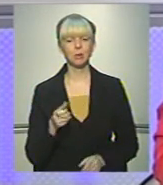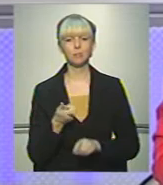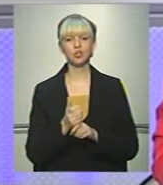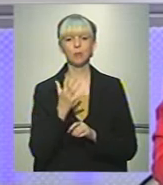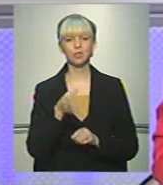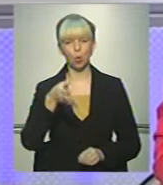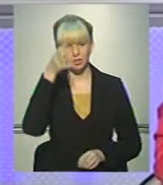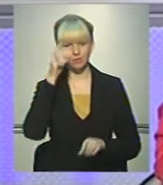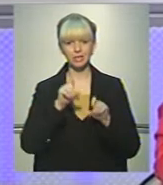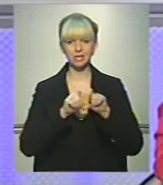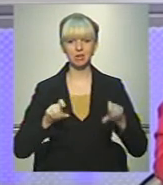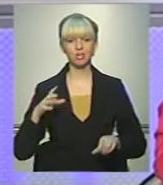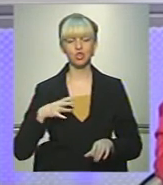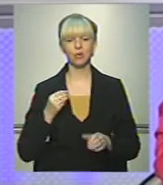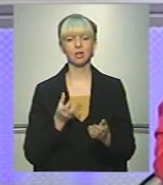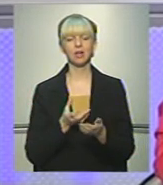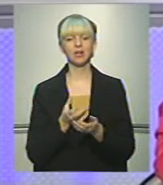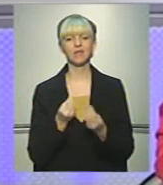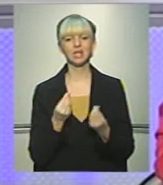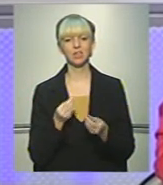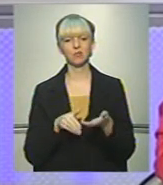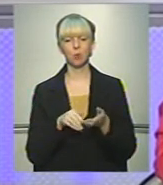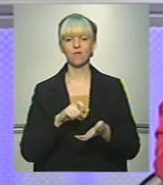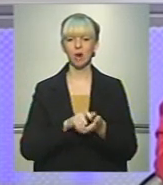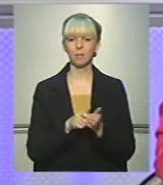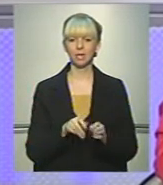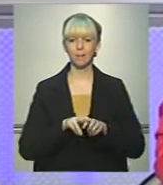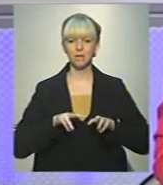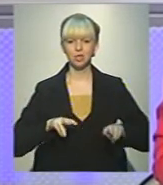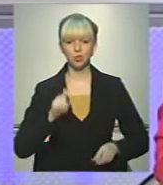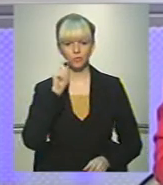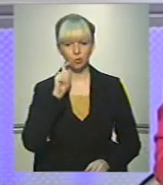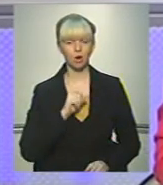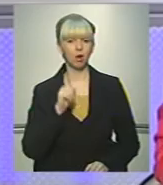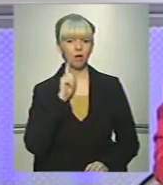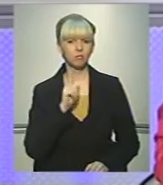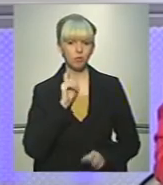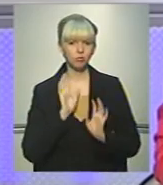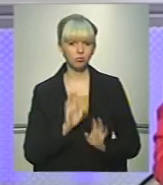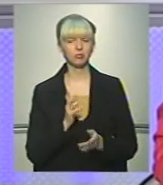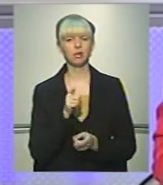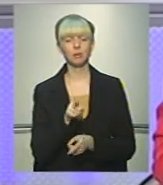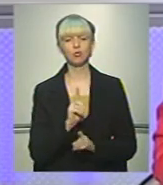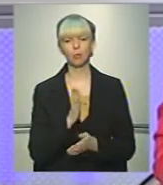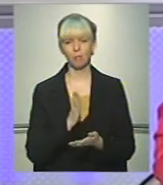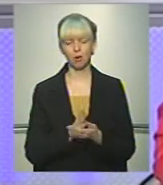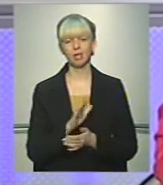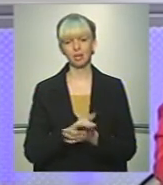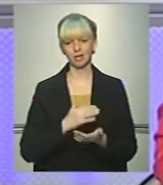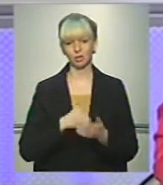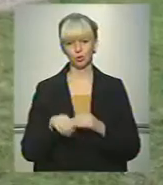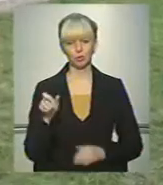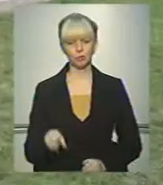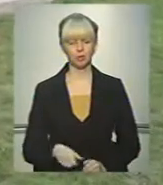5 освітніх закладів чекають на фінансову допомогу від Кабінету міністрів України, а поки обходяться тим, що мають. Далі Ольга